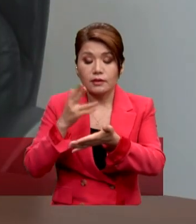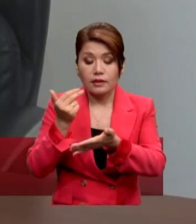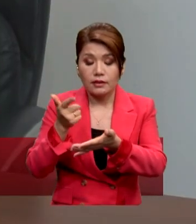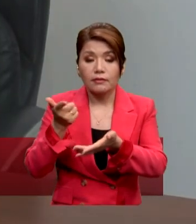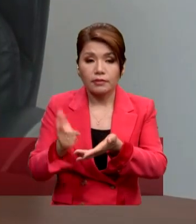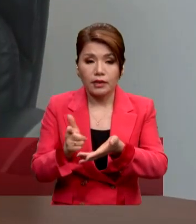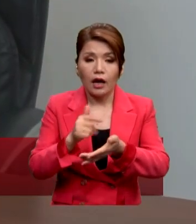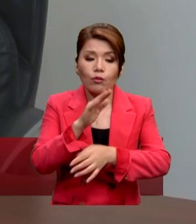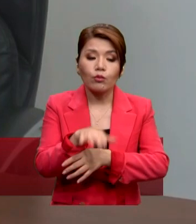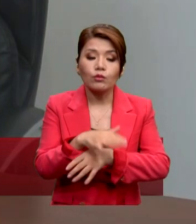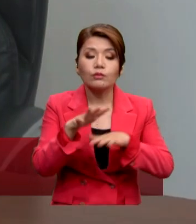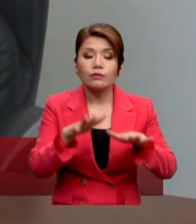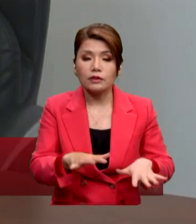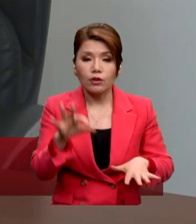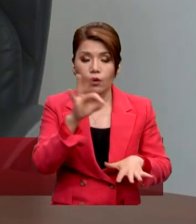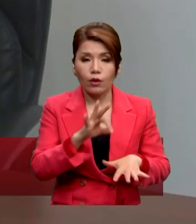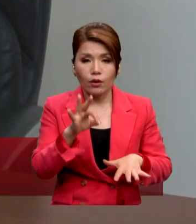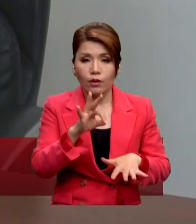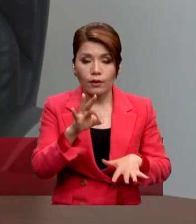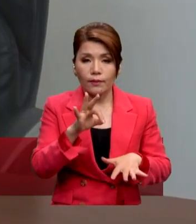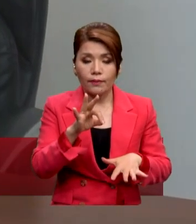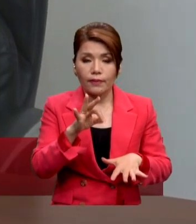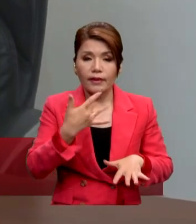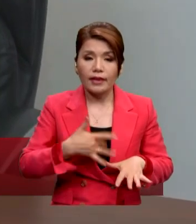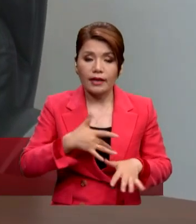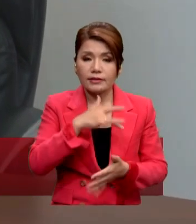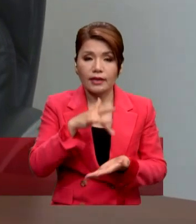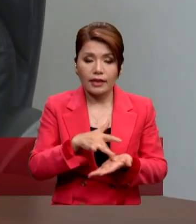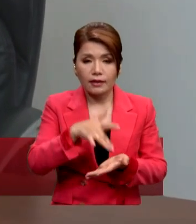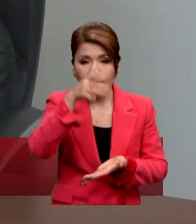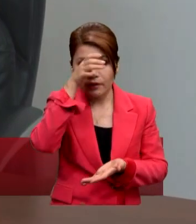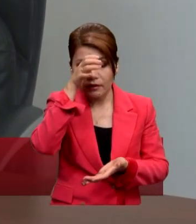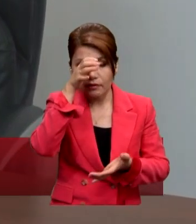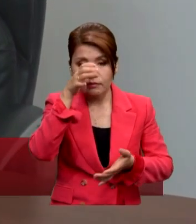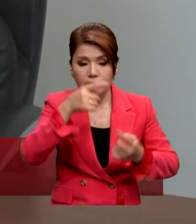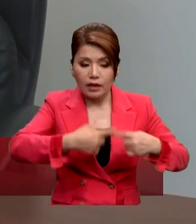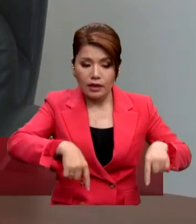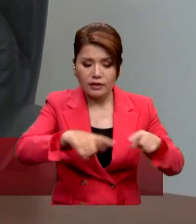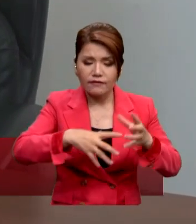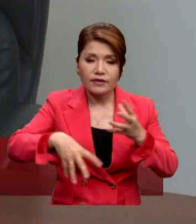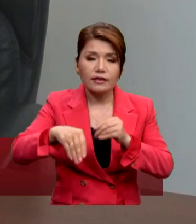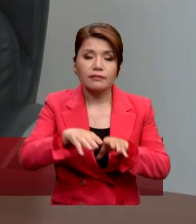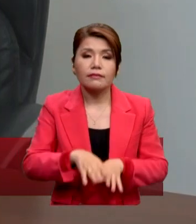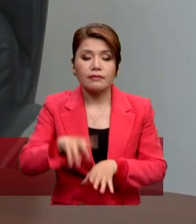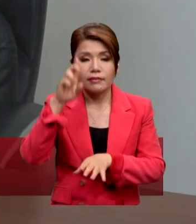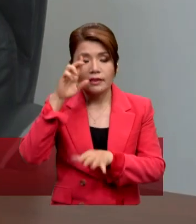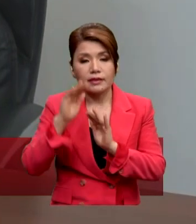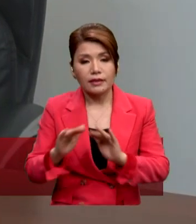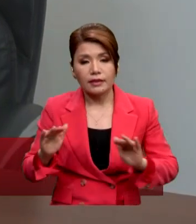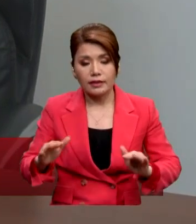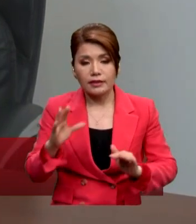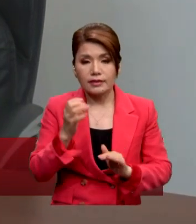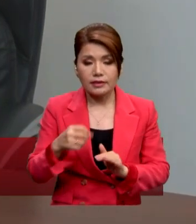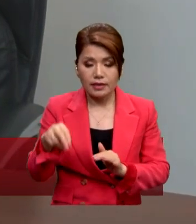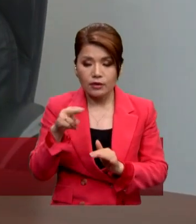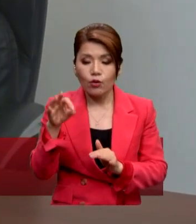бос орындар туралы бізге осы Тараз қалалық білім бөліміне қарасты барлық мемлекеттік балабақшалар бос орындар туралы